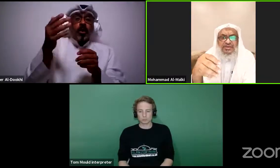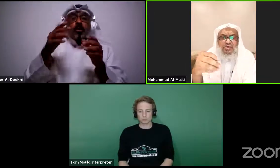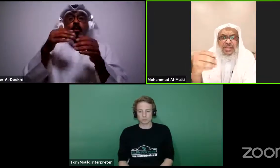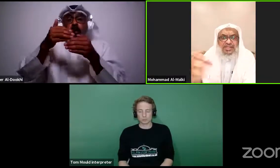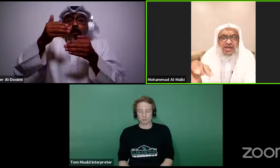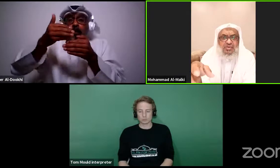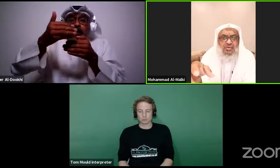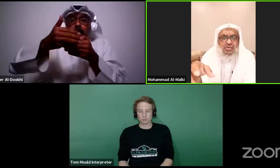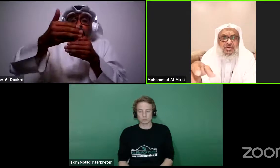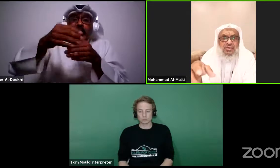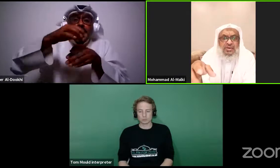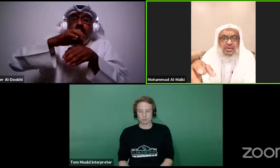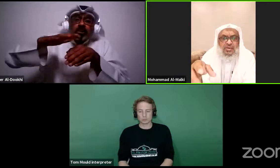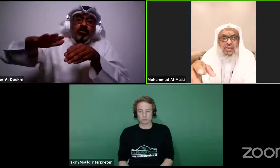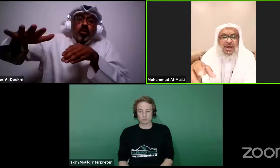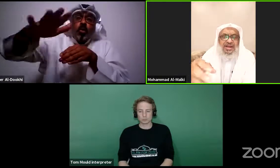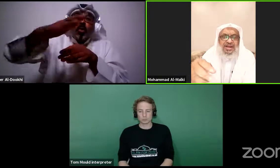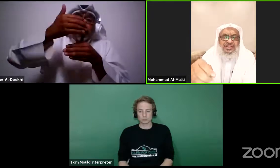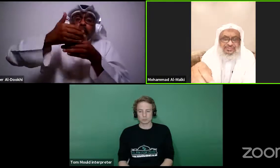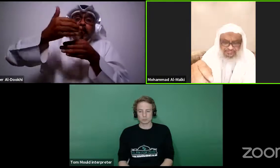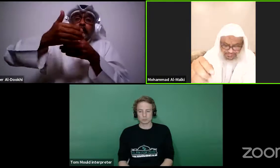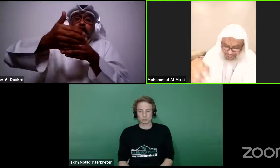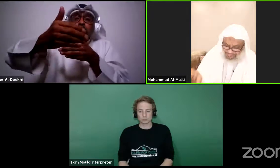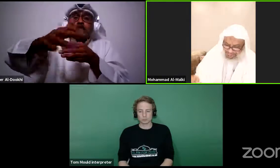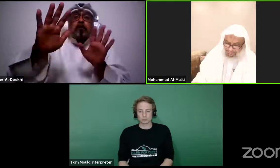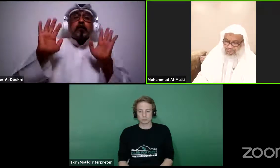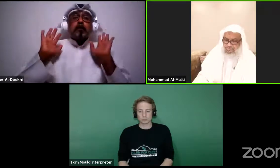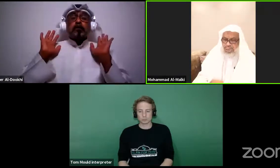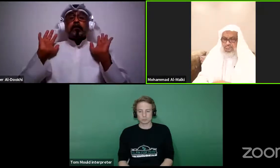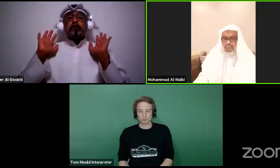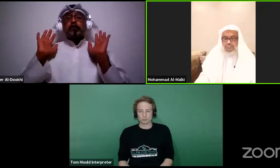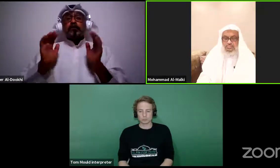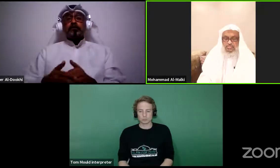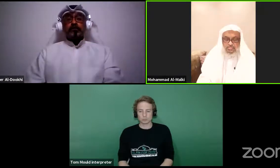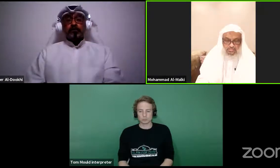ومن يولد له وهكذا.